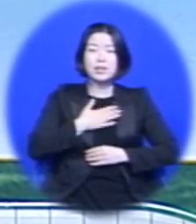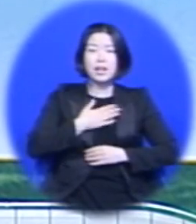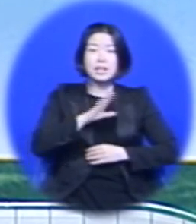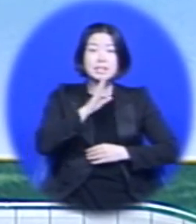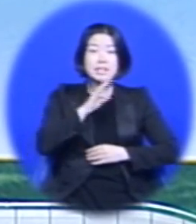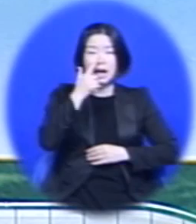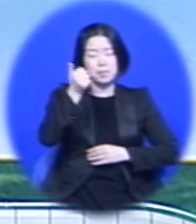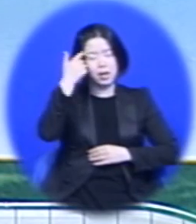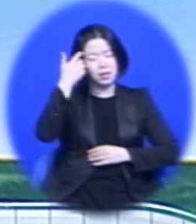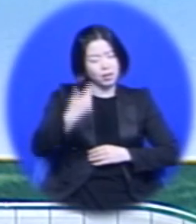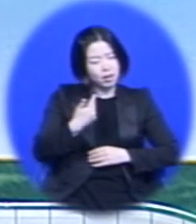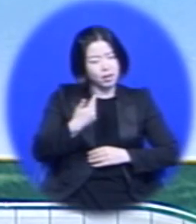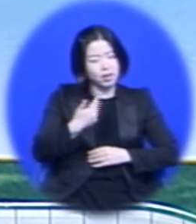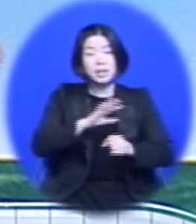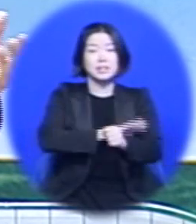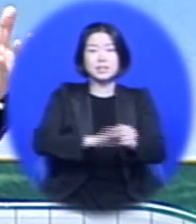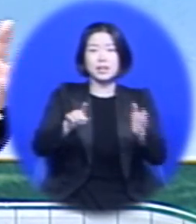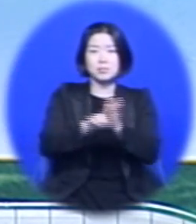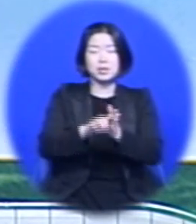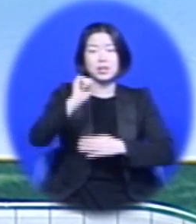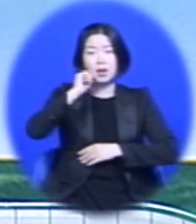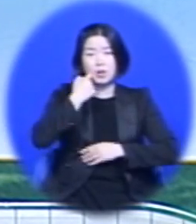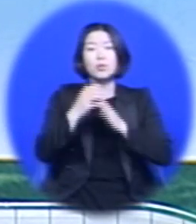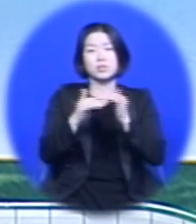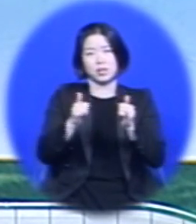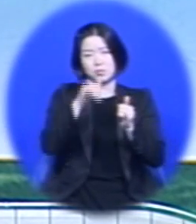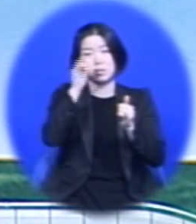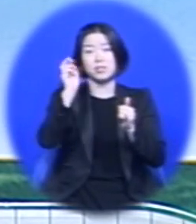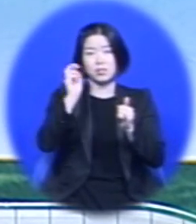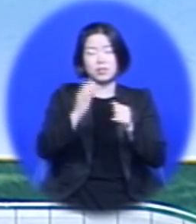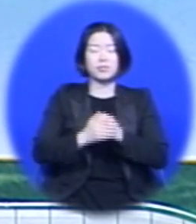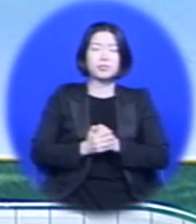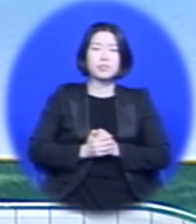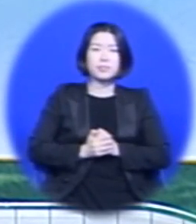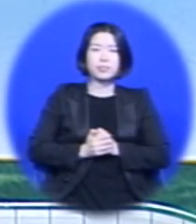아빠일까 잘 믿어지지 않으시는 분이 있으실 겁니다.